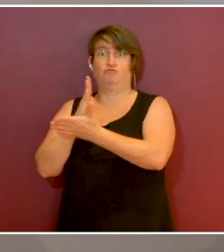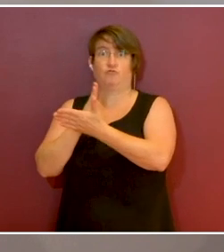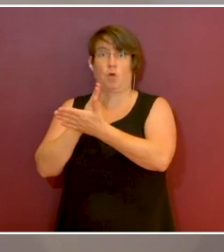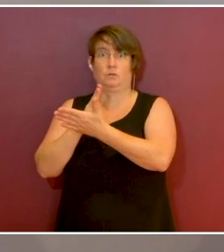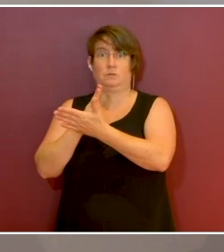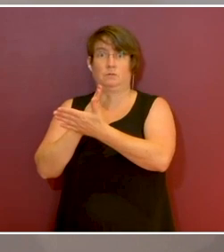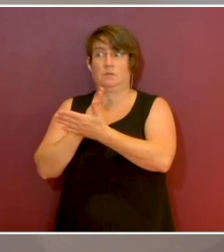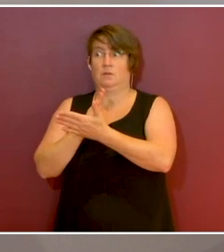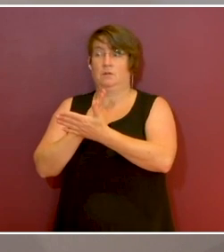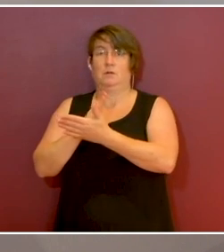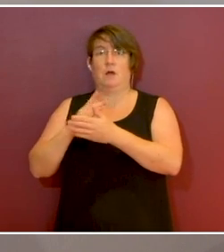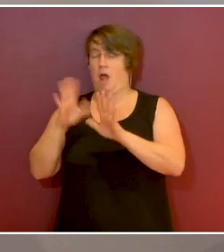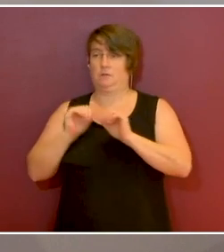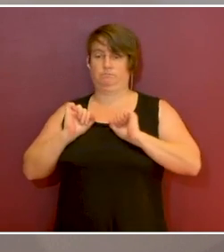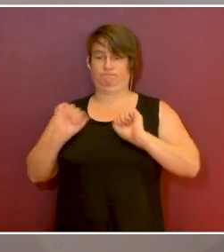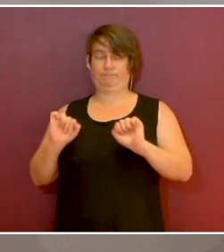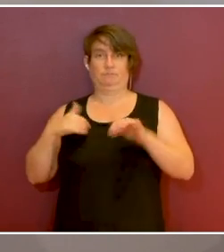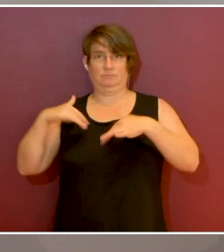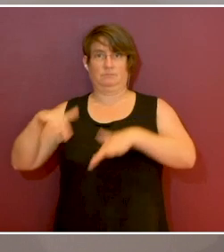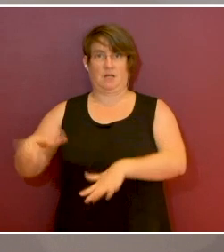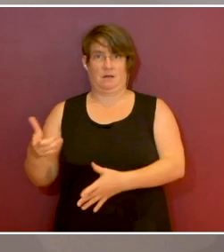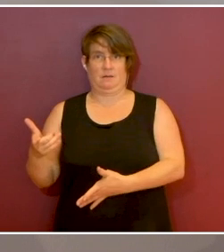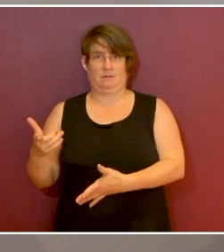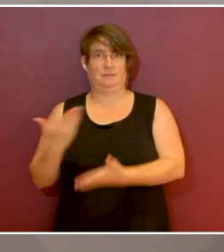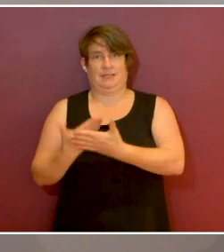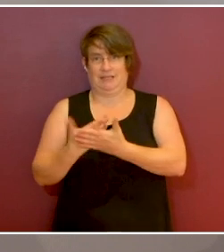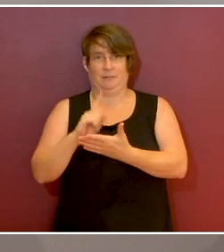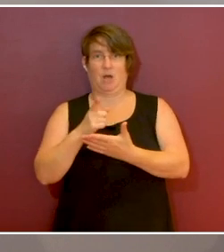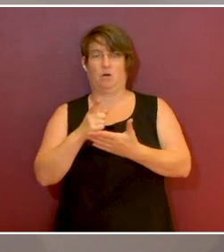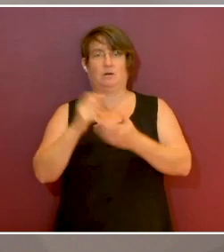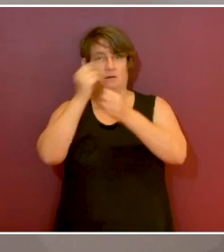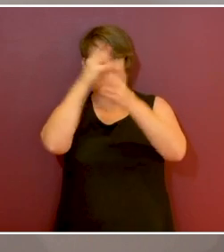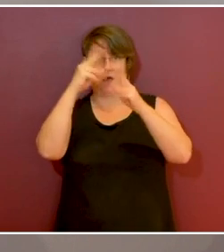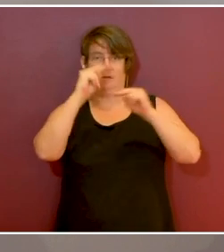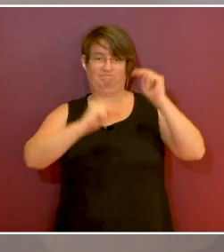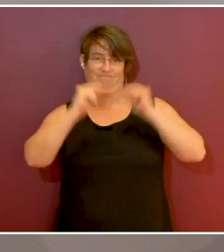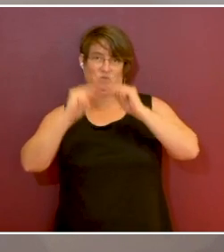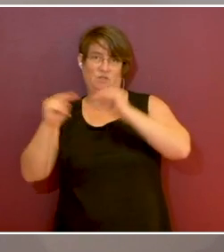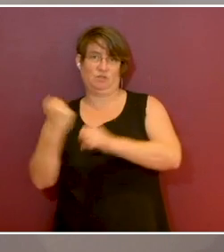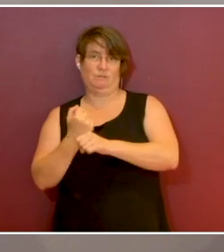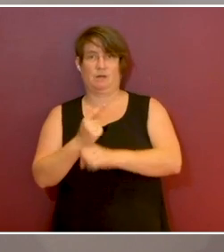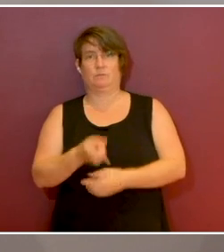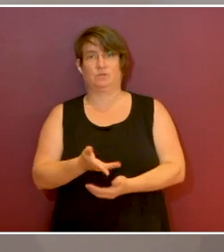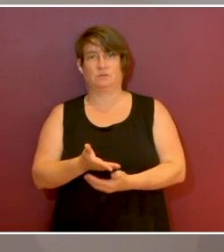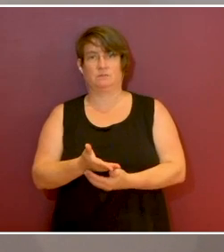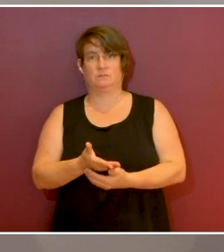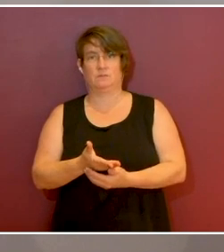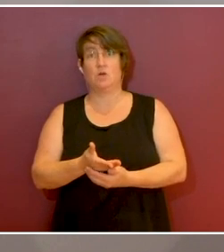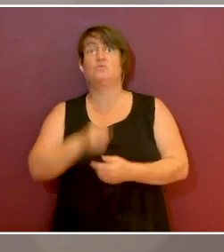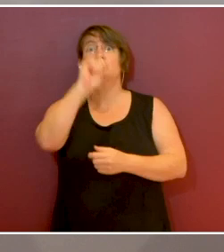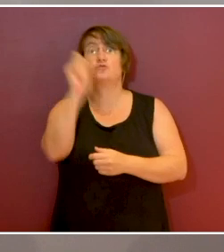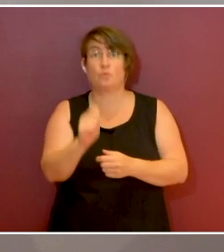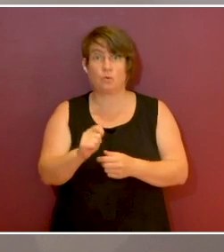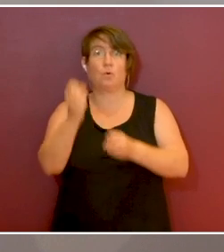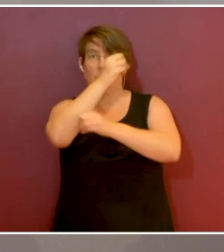schon differenzieren. Was die Frage nach der Studie angeht, ja, na klar, schaut sie in die Vergangenheit. Das geht auch gar nicht